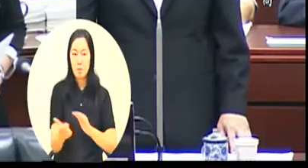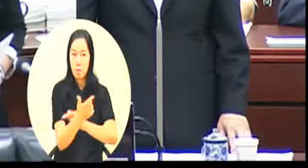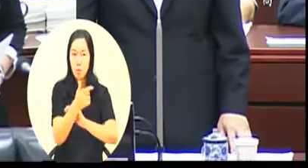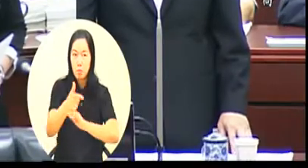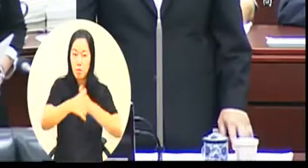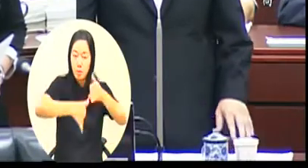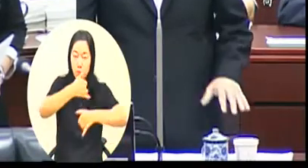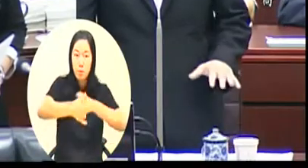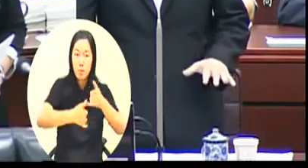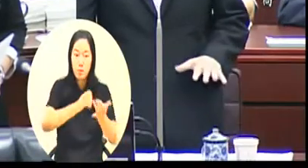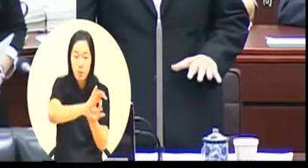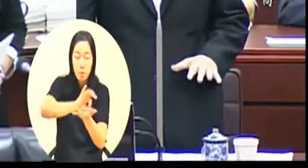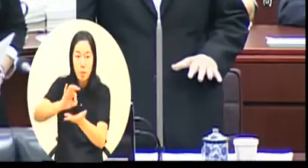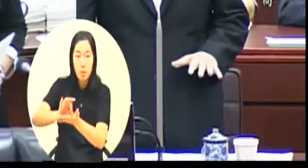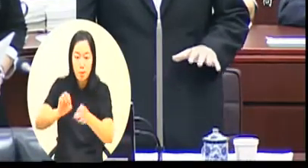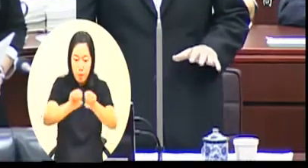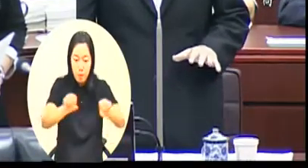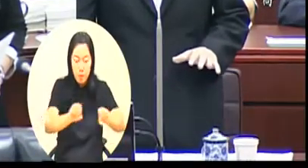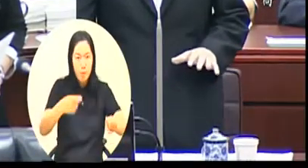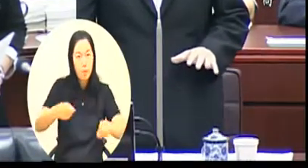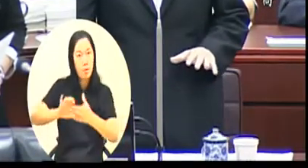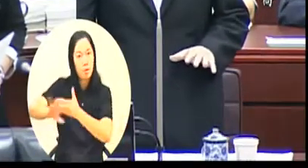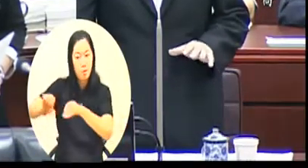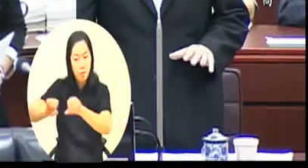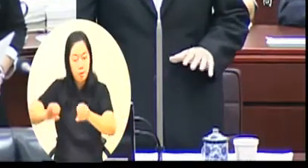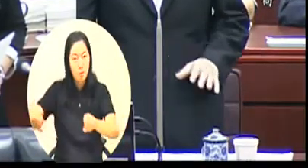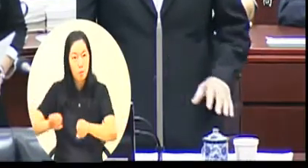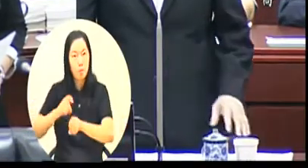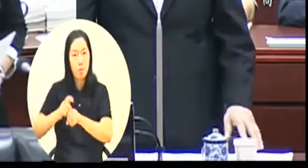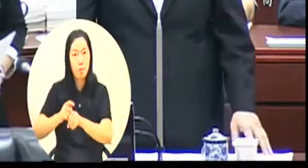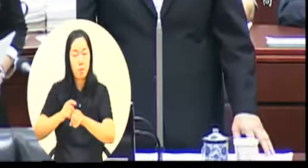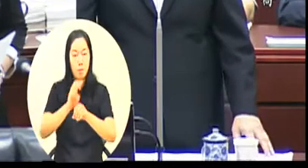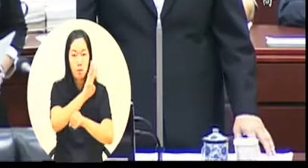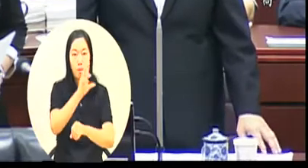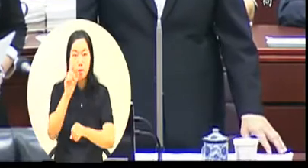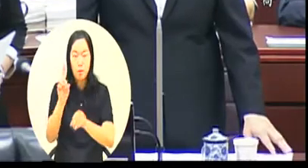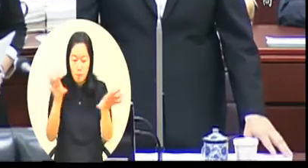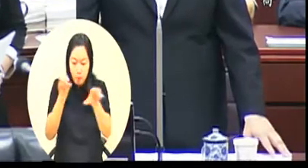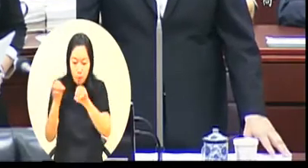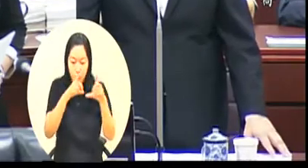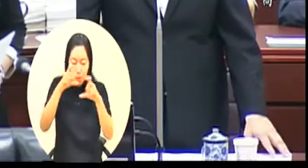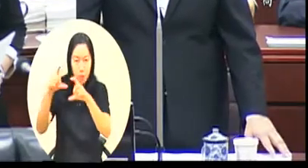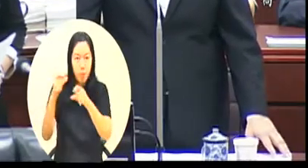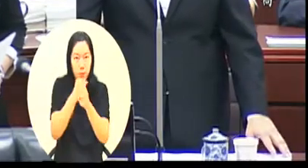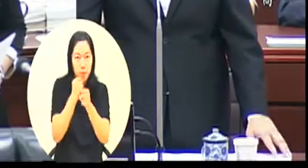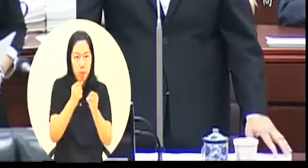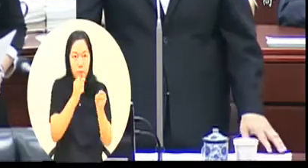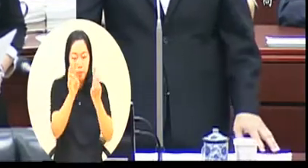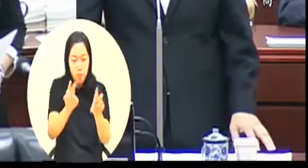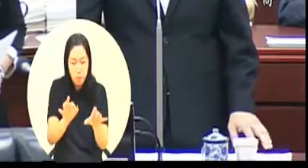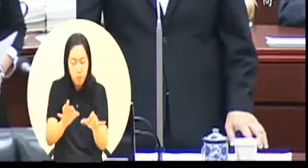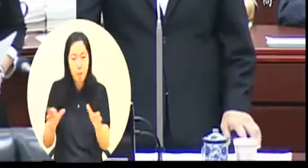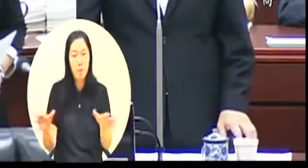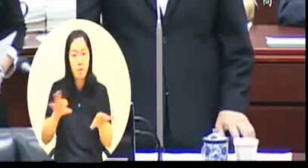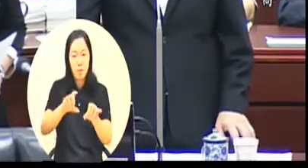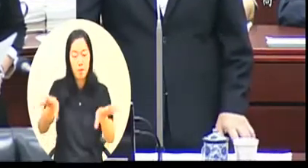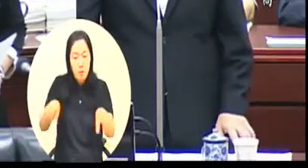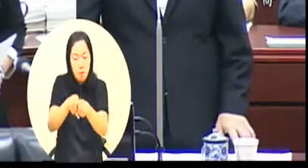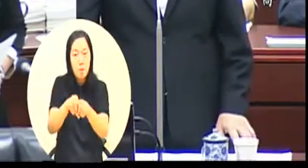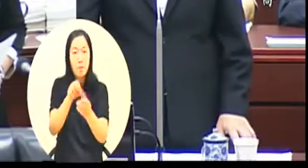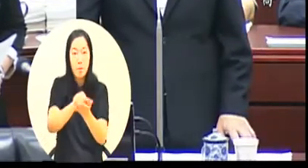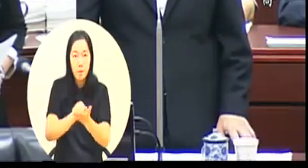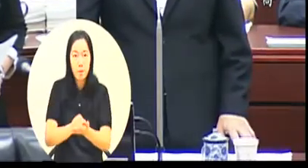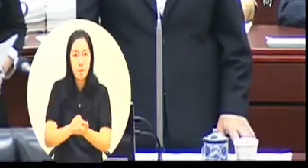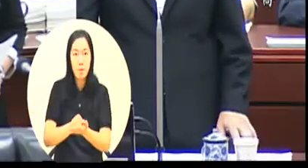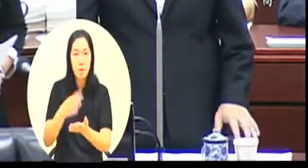生管线以及其他的管线，赶快把这些 3D 的资料赶快把它做一个建制。至于说路树